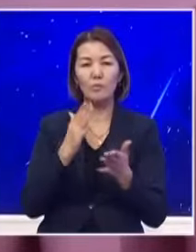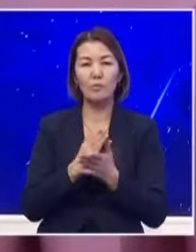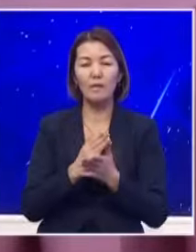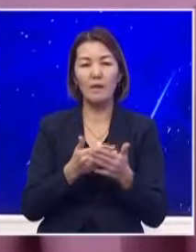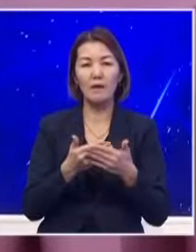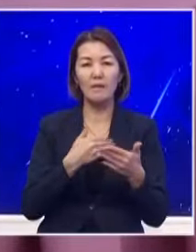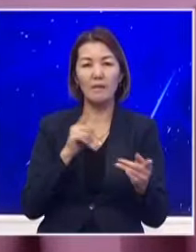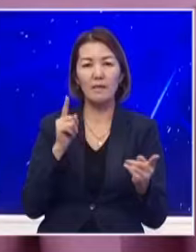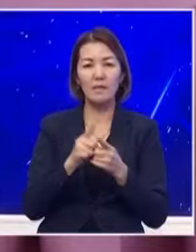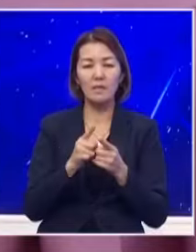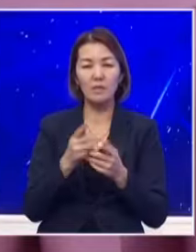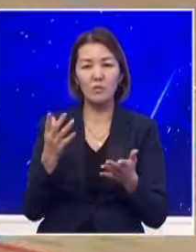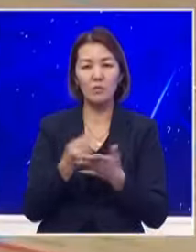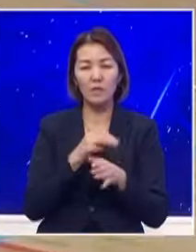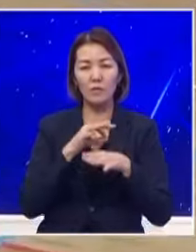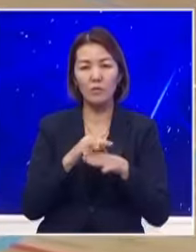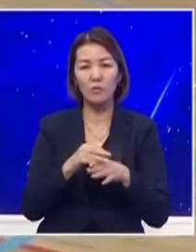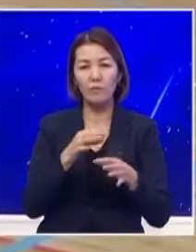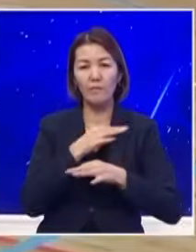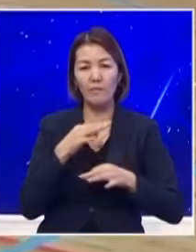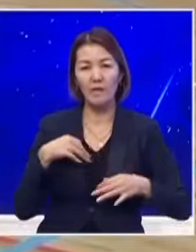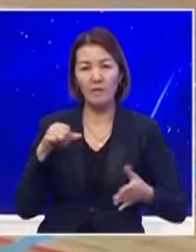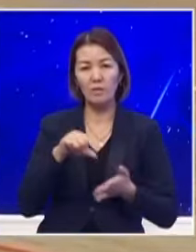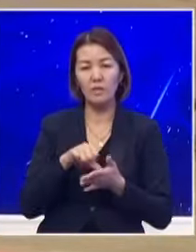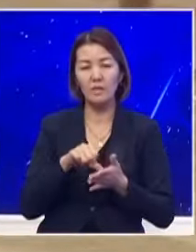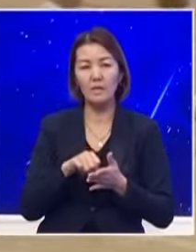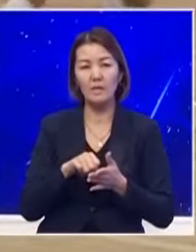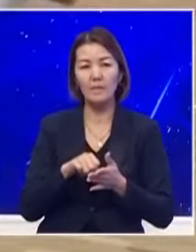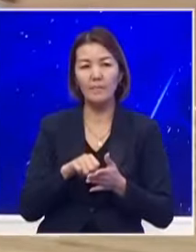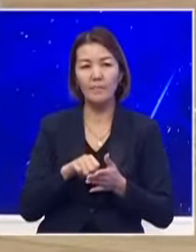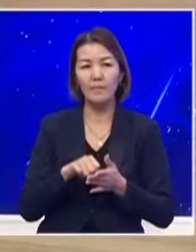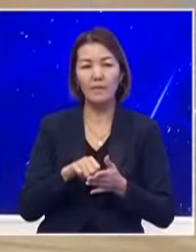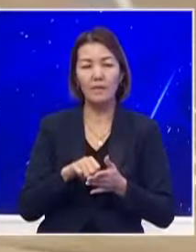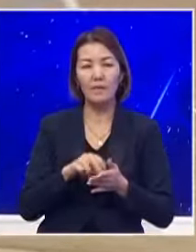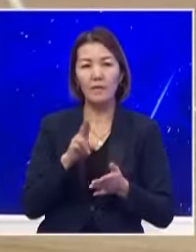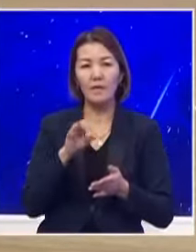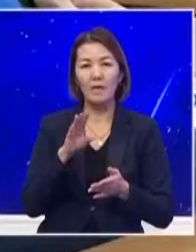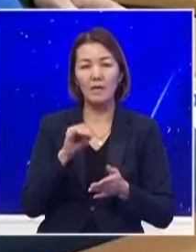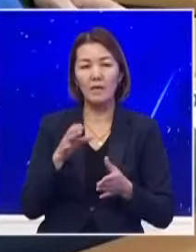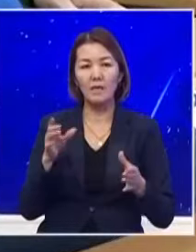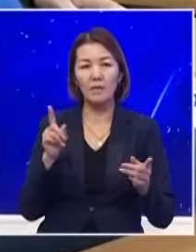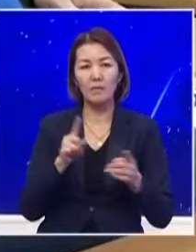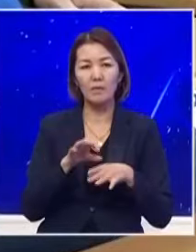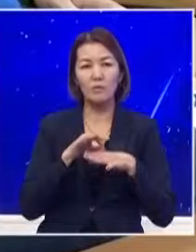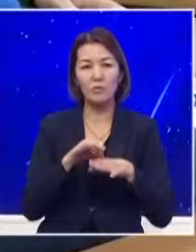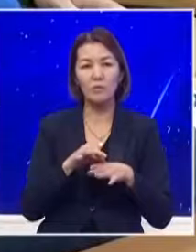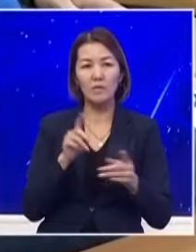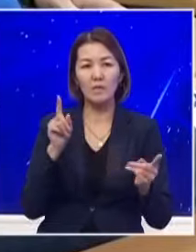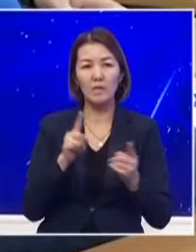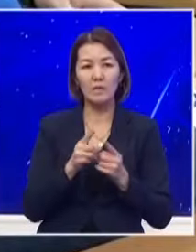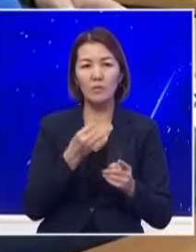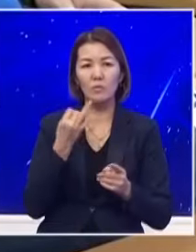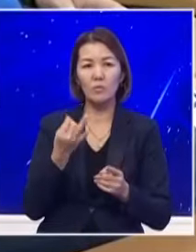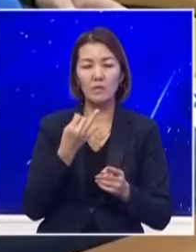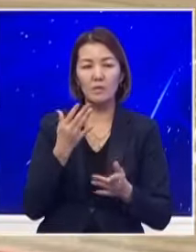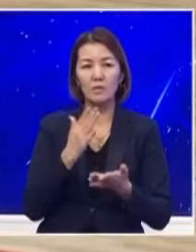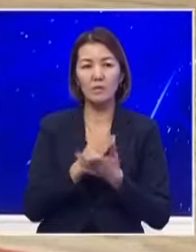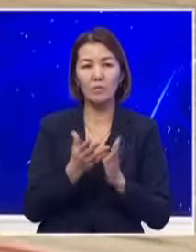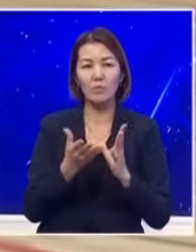ала кездесулерін сәтті өткізіп, финалға сүрінбей жетті. Шешуші матчта жергілікті қарекет командасымен өзара жолықты. Бұл кездесу тартысты өтті.